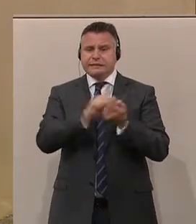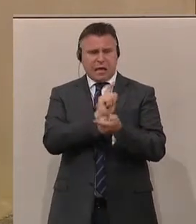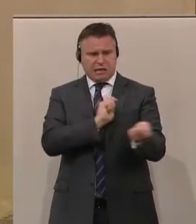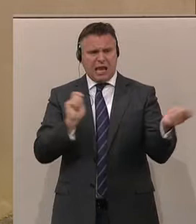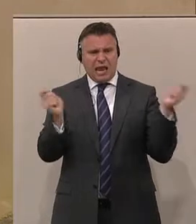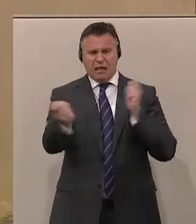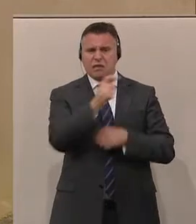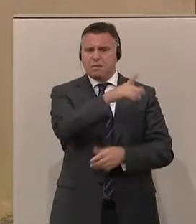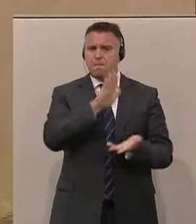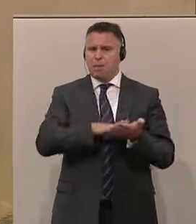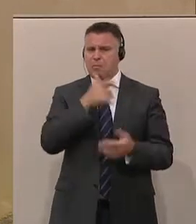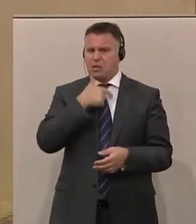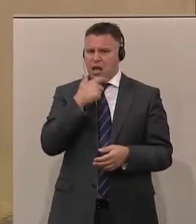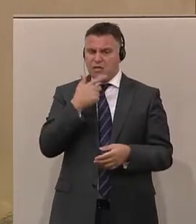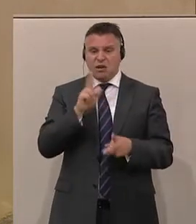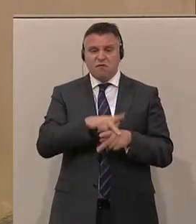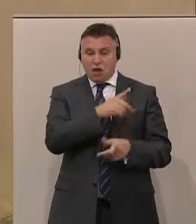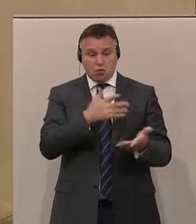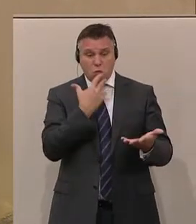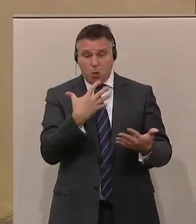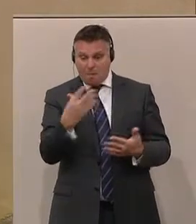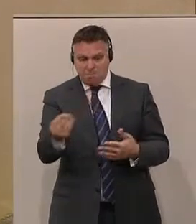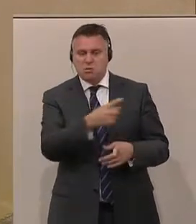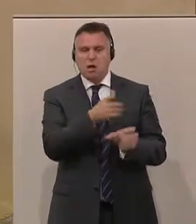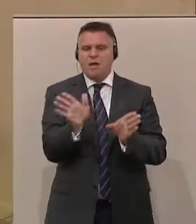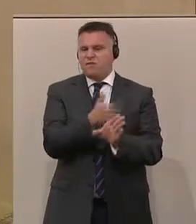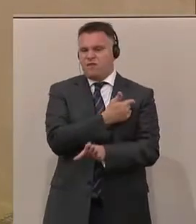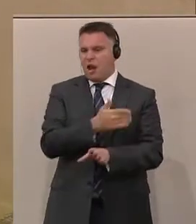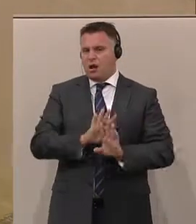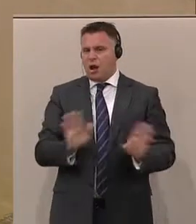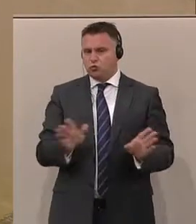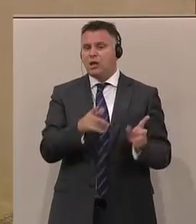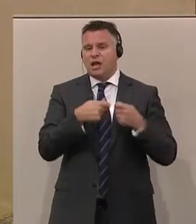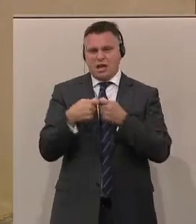geht, geht mit der Zeit. Und genau das ist das Problem der Gewerkschaft.